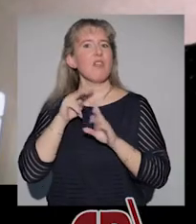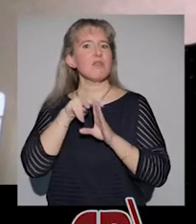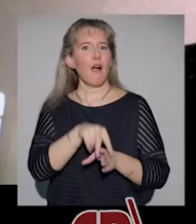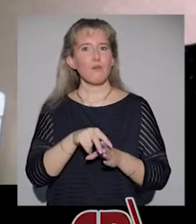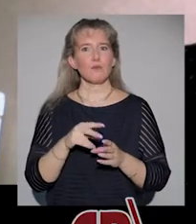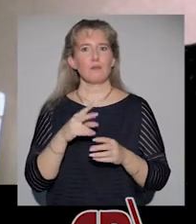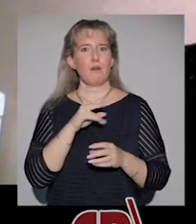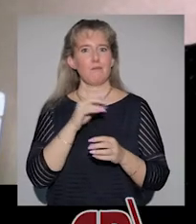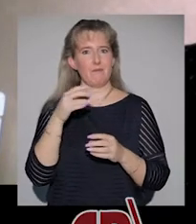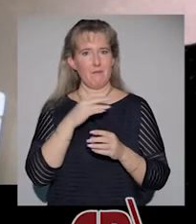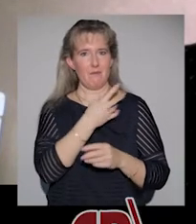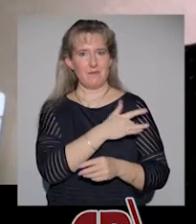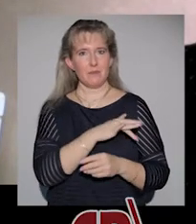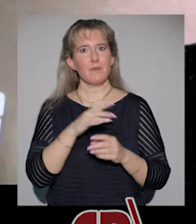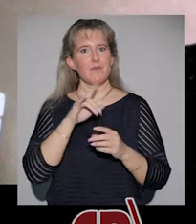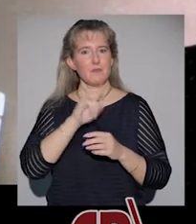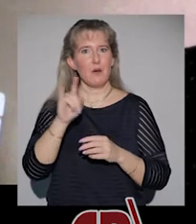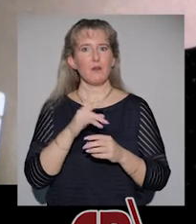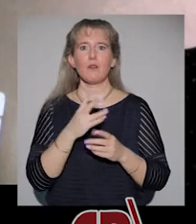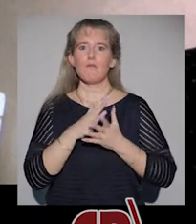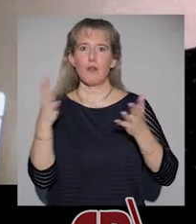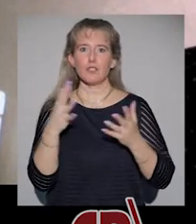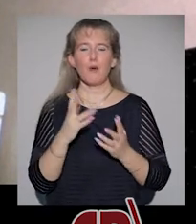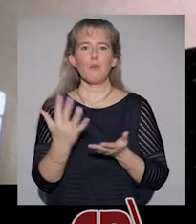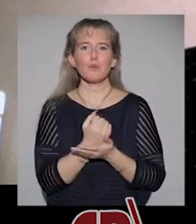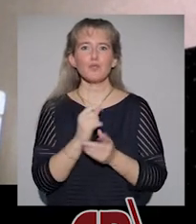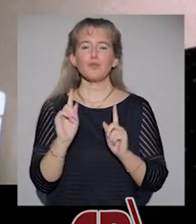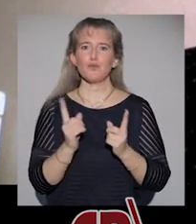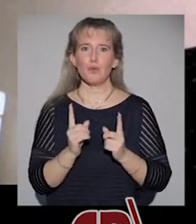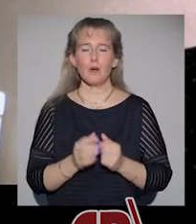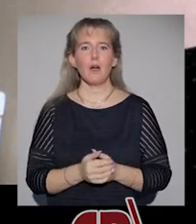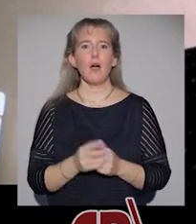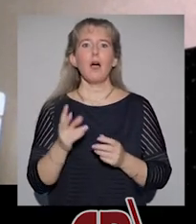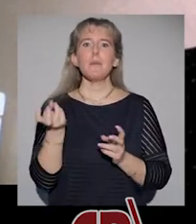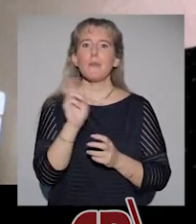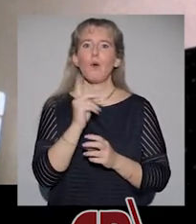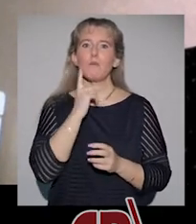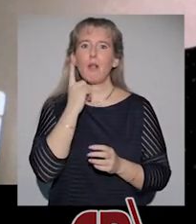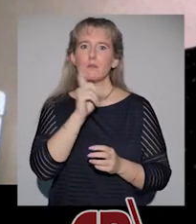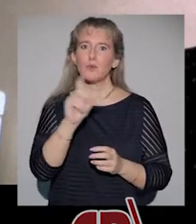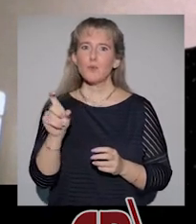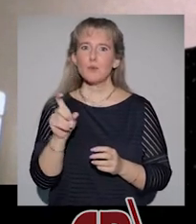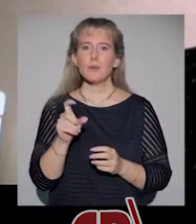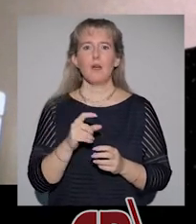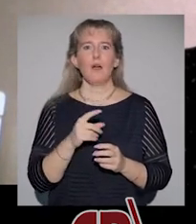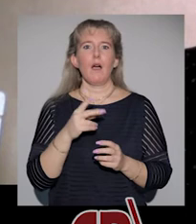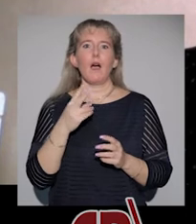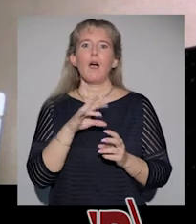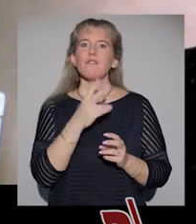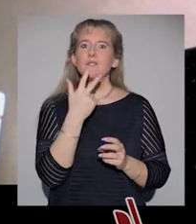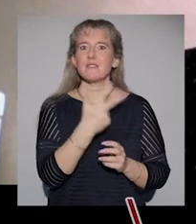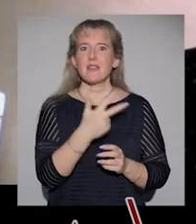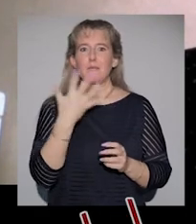Нагрузка на бортпроводников очень большая. И что получается, что приходят молодые люди,